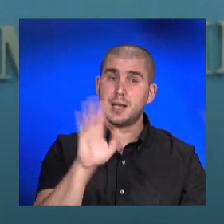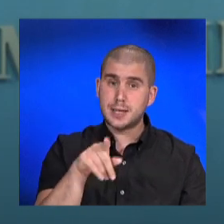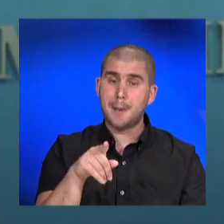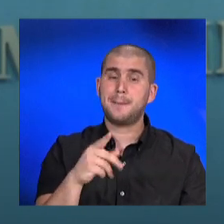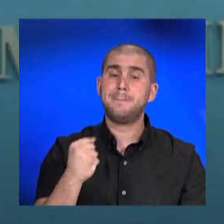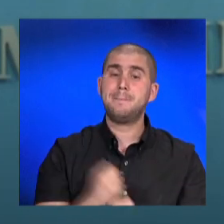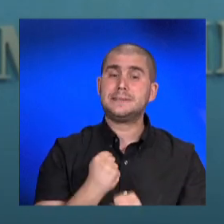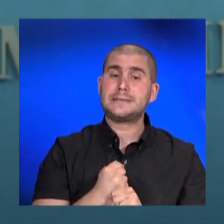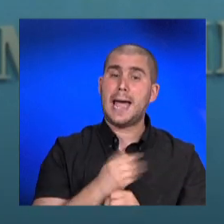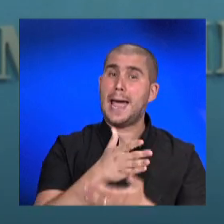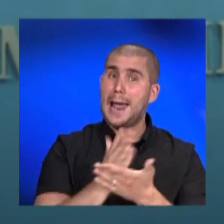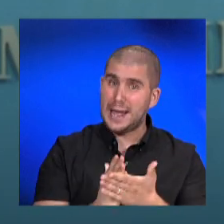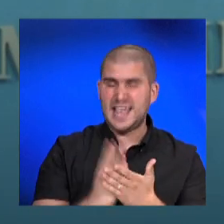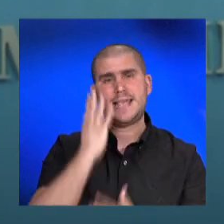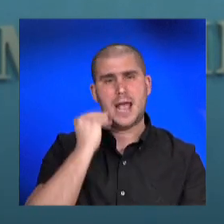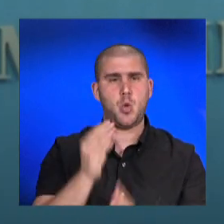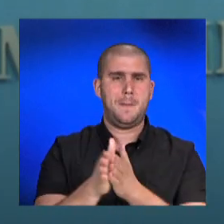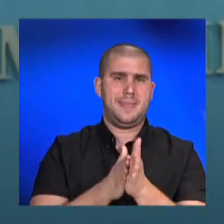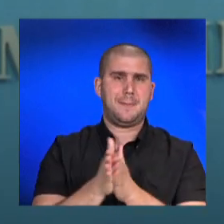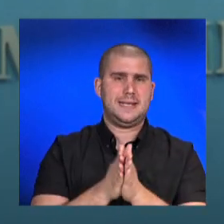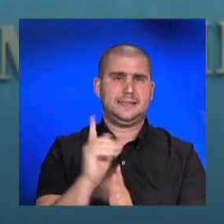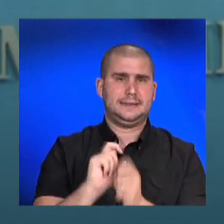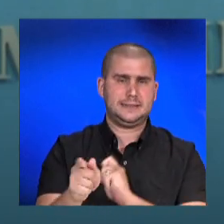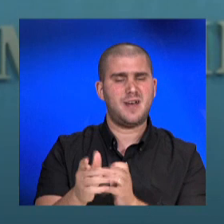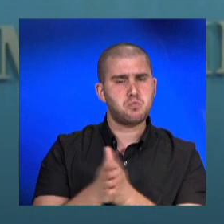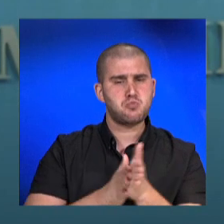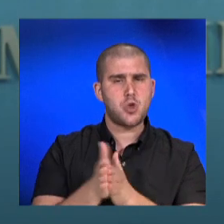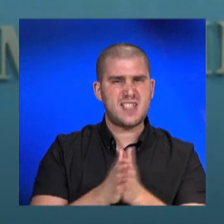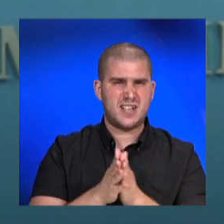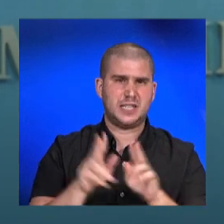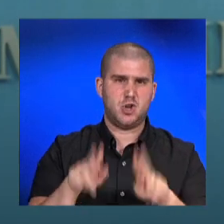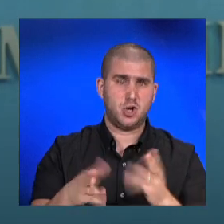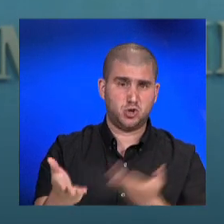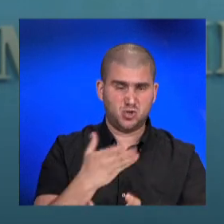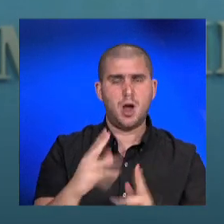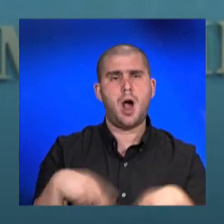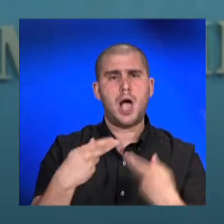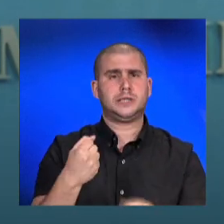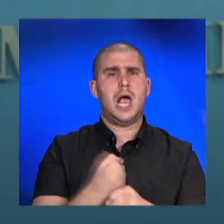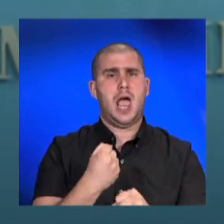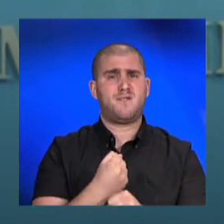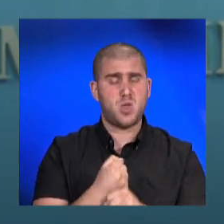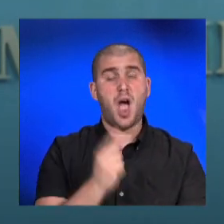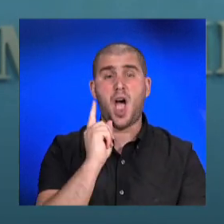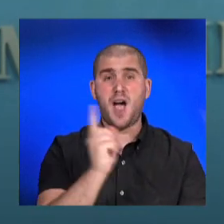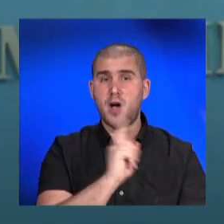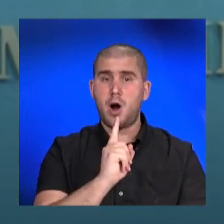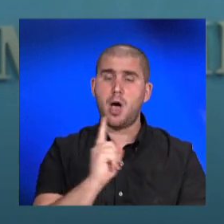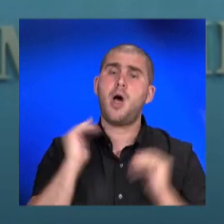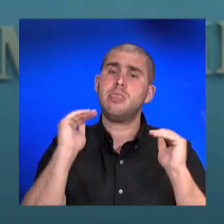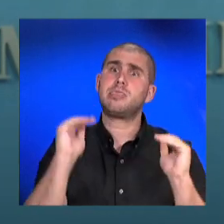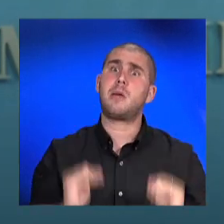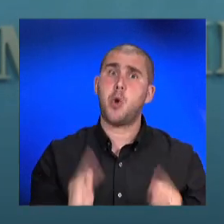ייהנו מהתמריץ הזה והמוטיבציה של המעביד להחזיר אותם לעבודה, אבל לא להוריד את זה נמוך מדי, על מנת לא